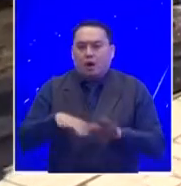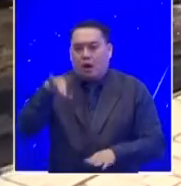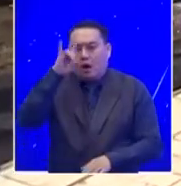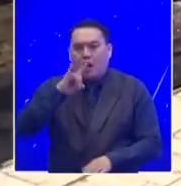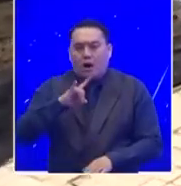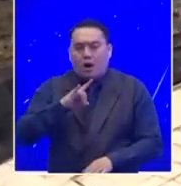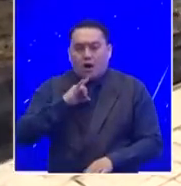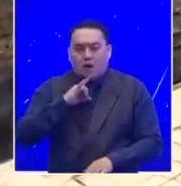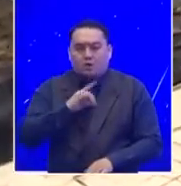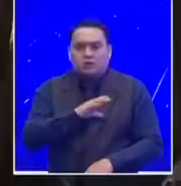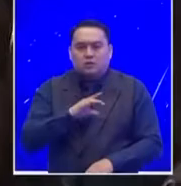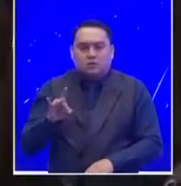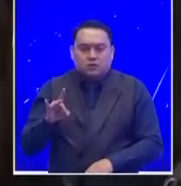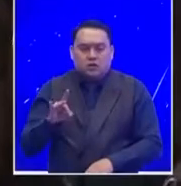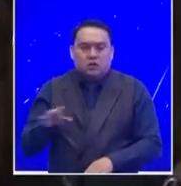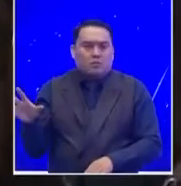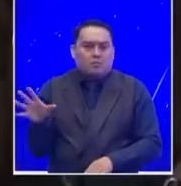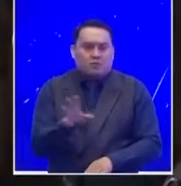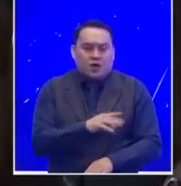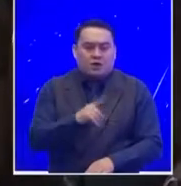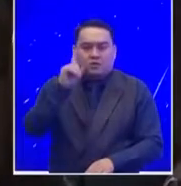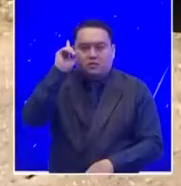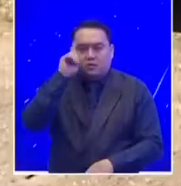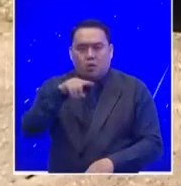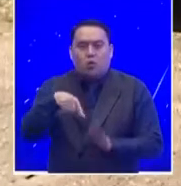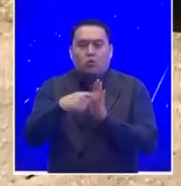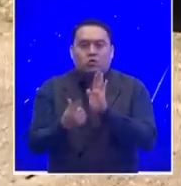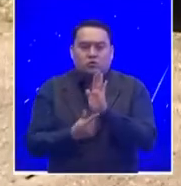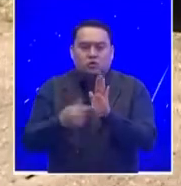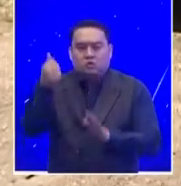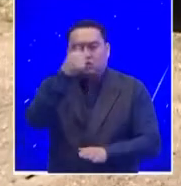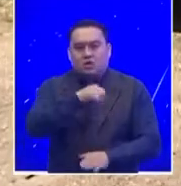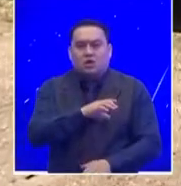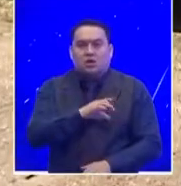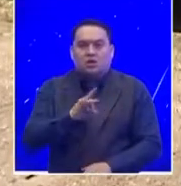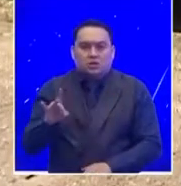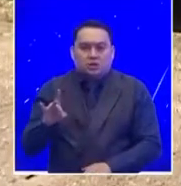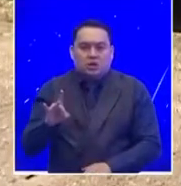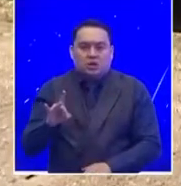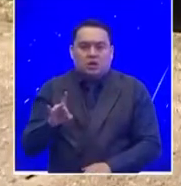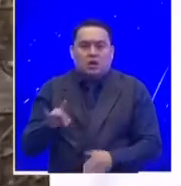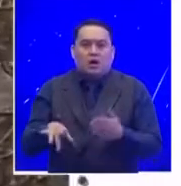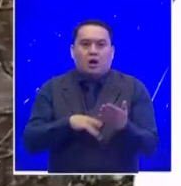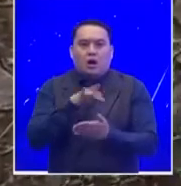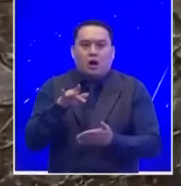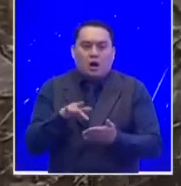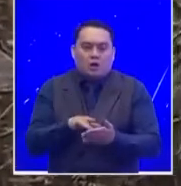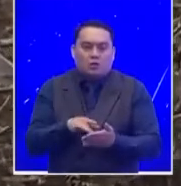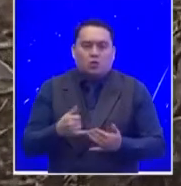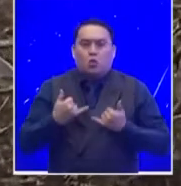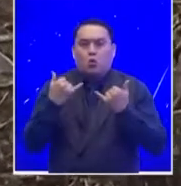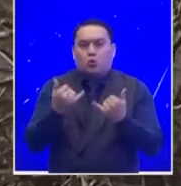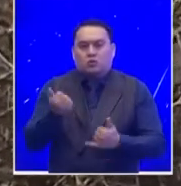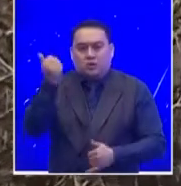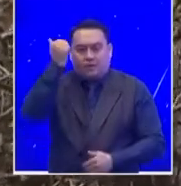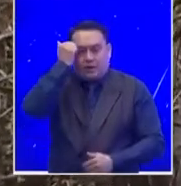емес, кешегі Кеңес одағының көлемі түгел мойындайды. 2017 жылы Ресейдің Старая Руссо қаласында жауынгер рухына арналған